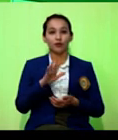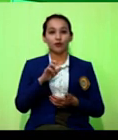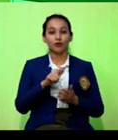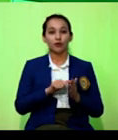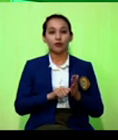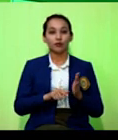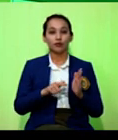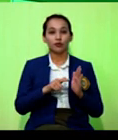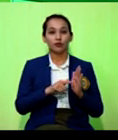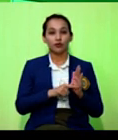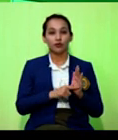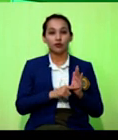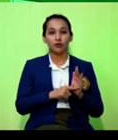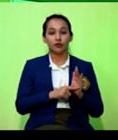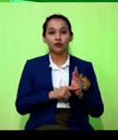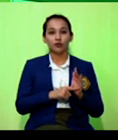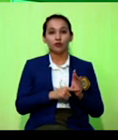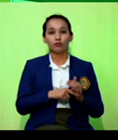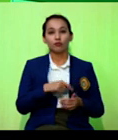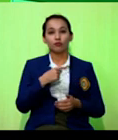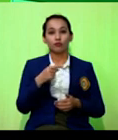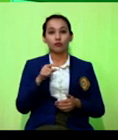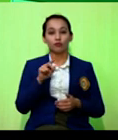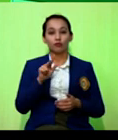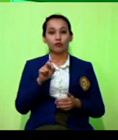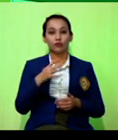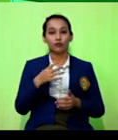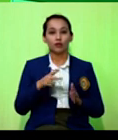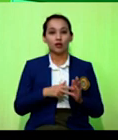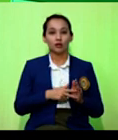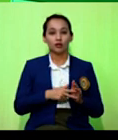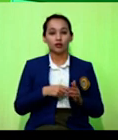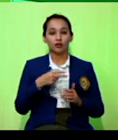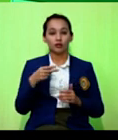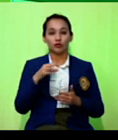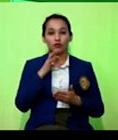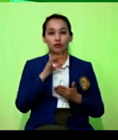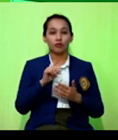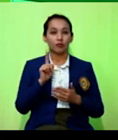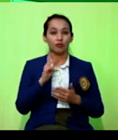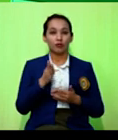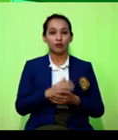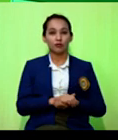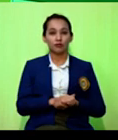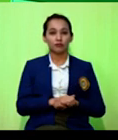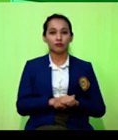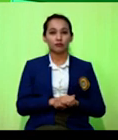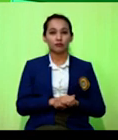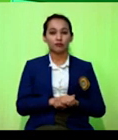567 bilan 348 sonlarning ayırmasını yodingizga olingchi. Ha,